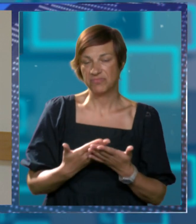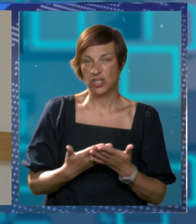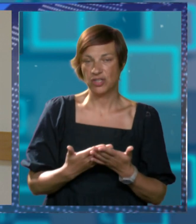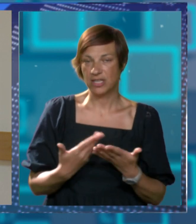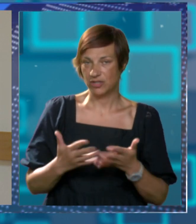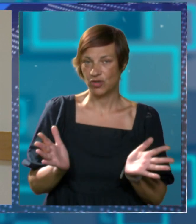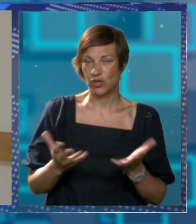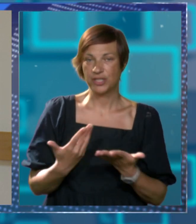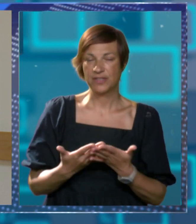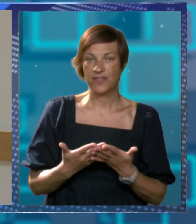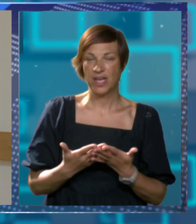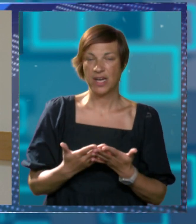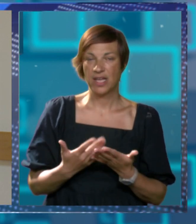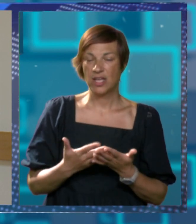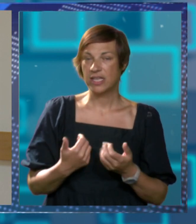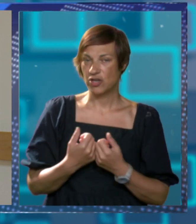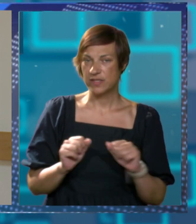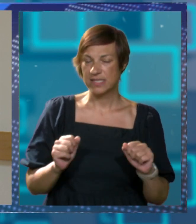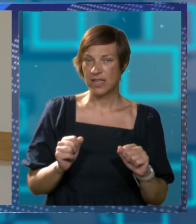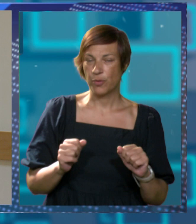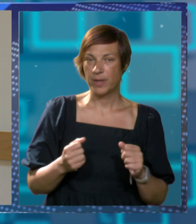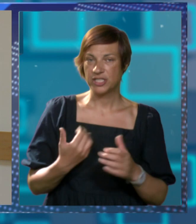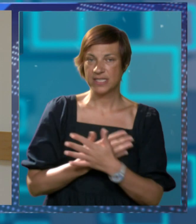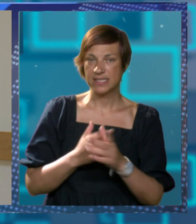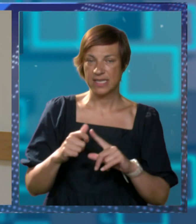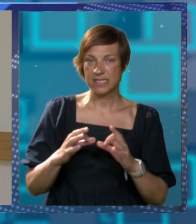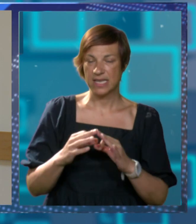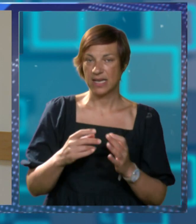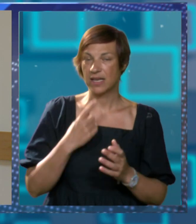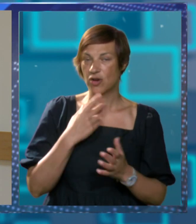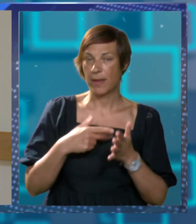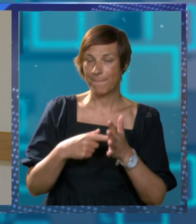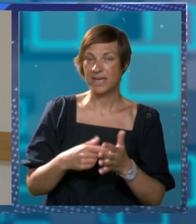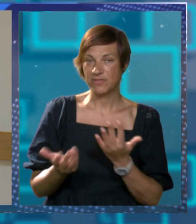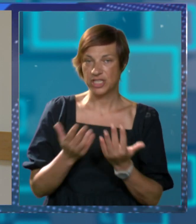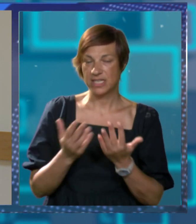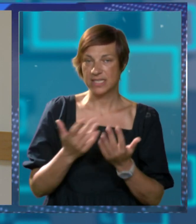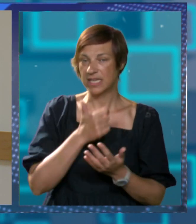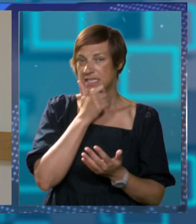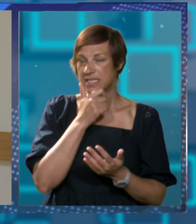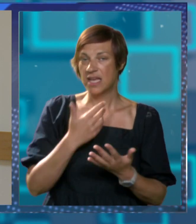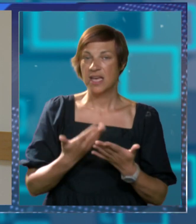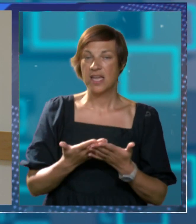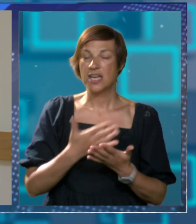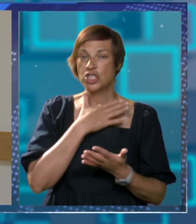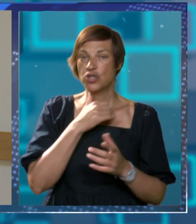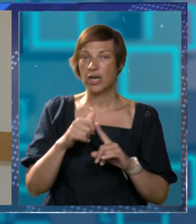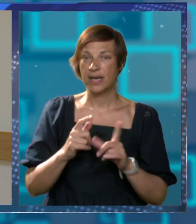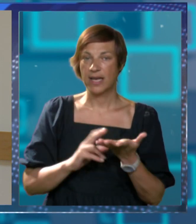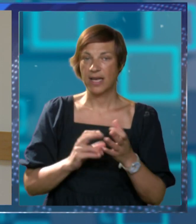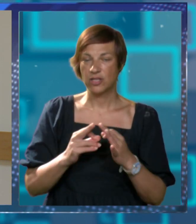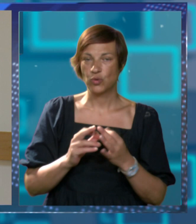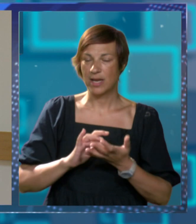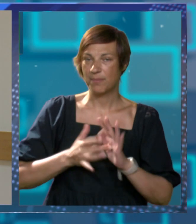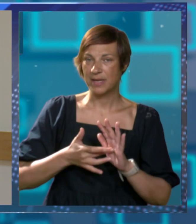onda je to otvara poprilično. Jer onda nam se oslobađa i zaklada koja je predviđena za knjižnicu. Oslobađa se stara škola na Kantulama, da